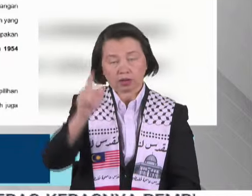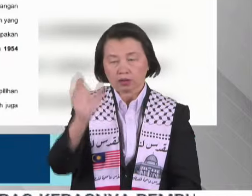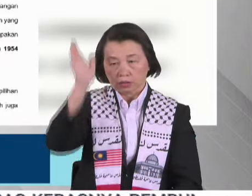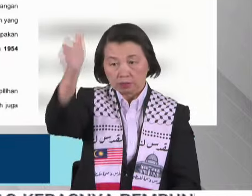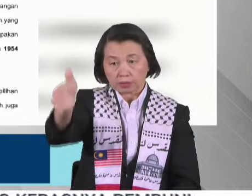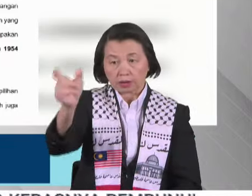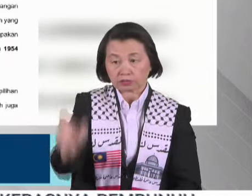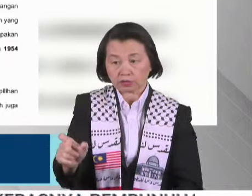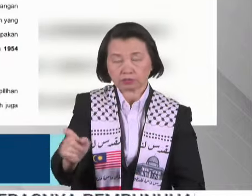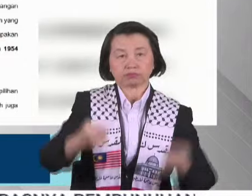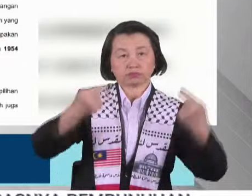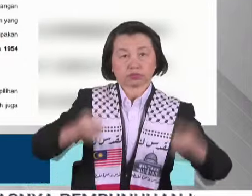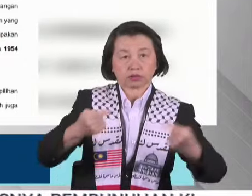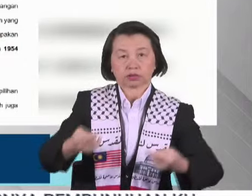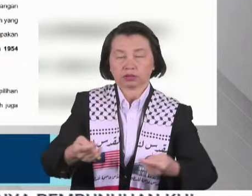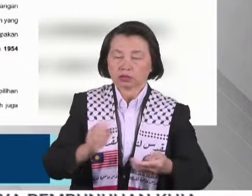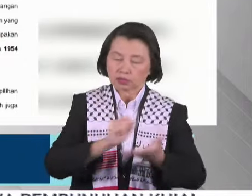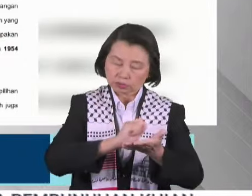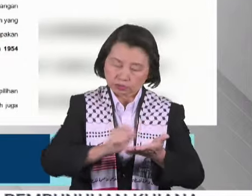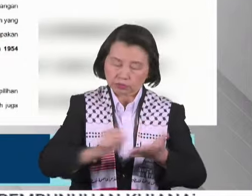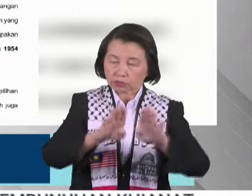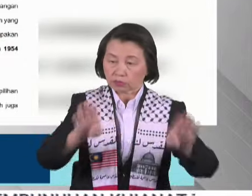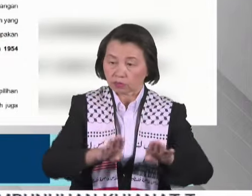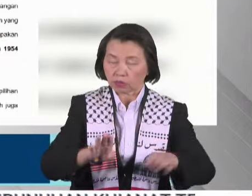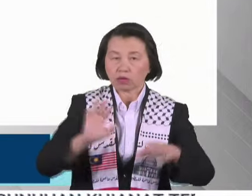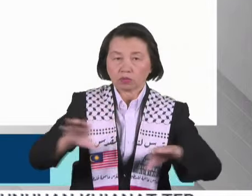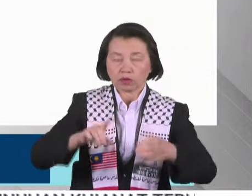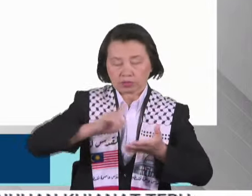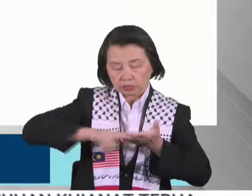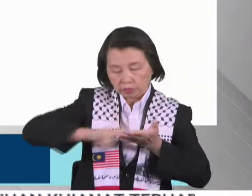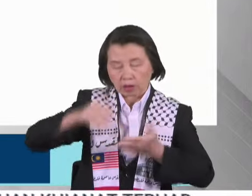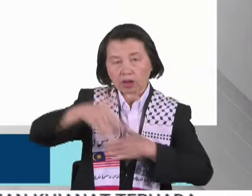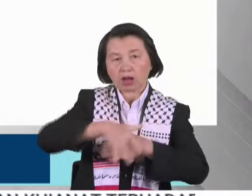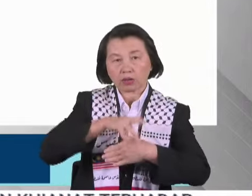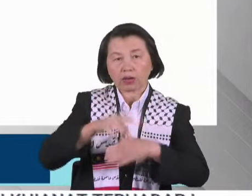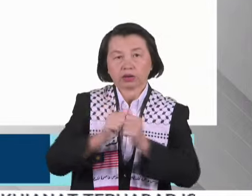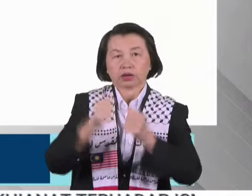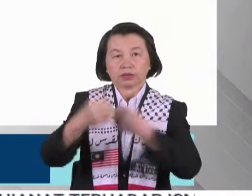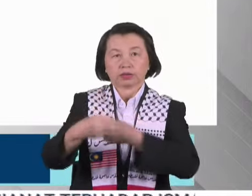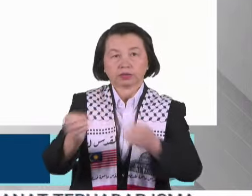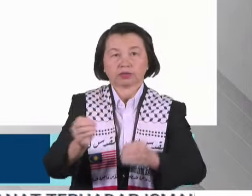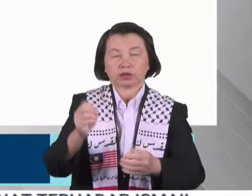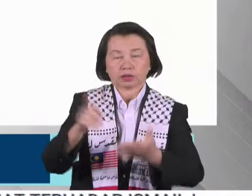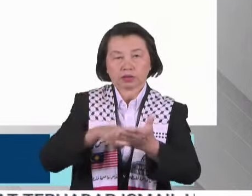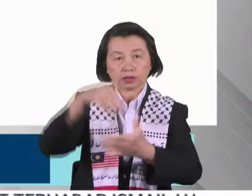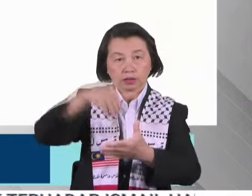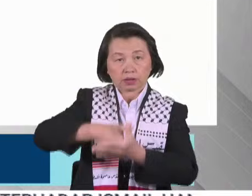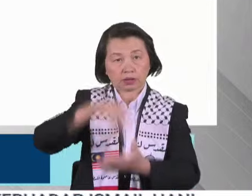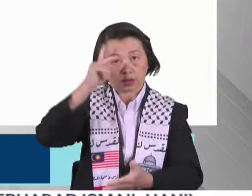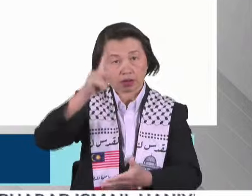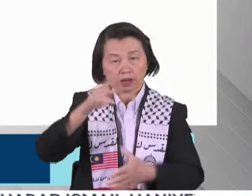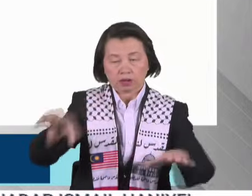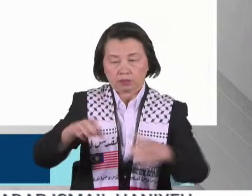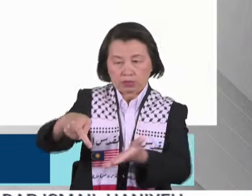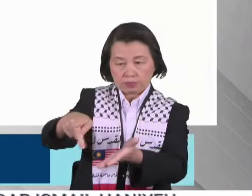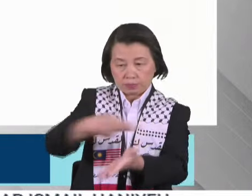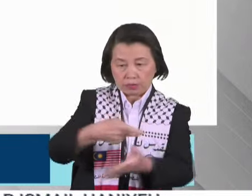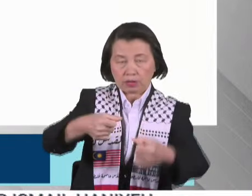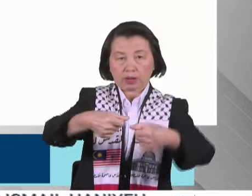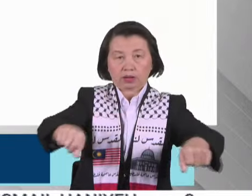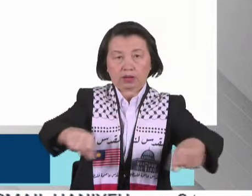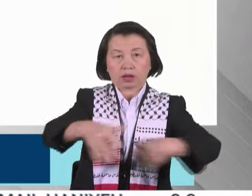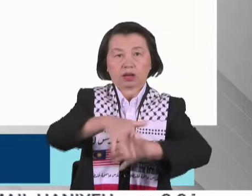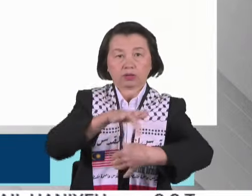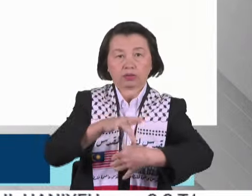yang bertanding disaran isi borang dan buat semakan awal dengan pejabat pilihan raya Kelantan serta buat pembayaran deposit lebih